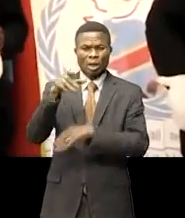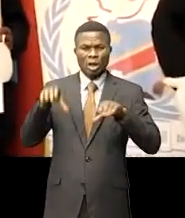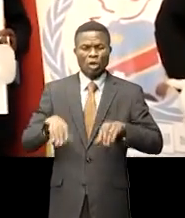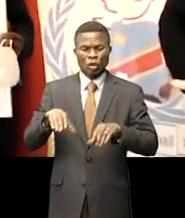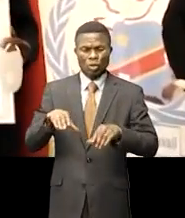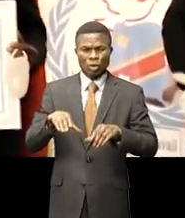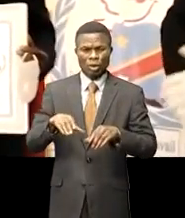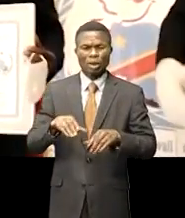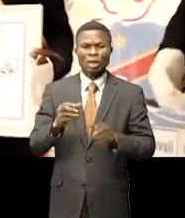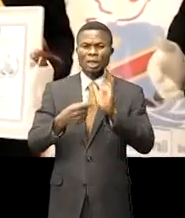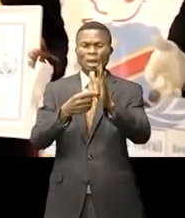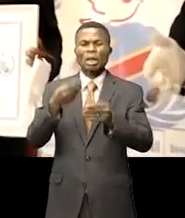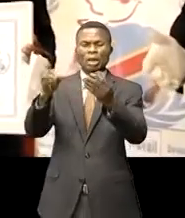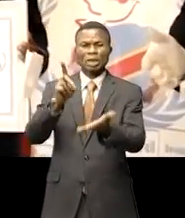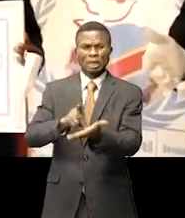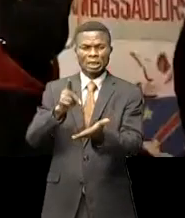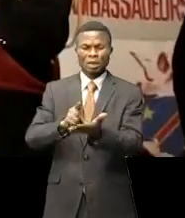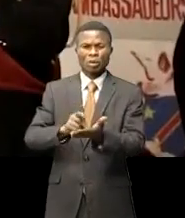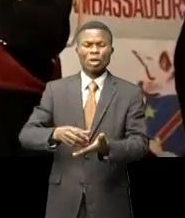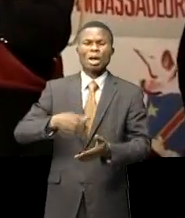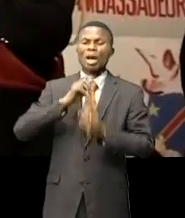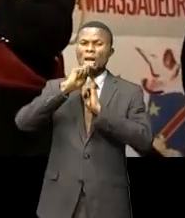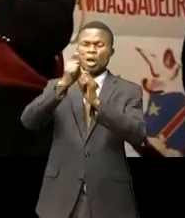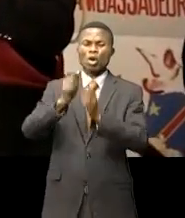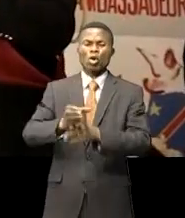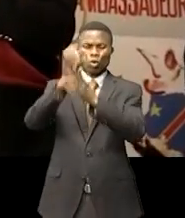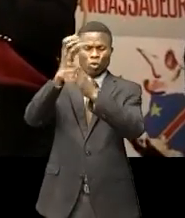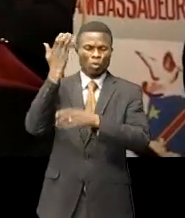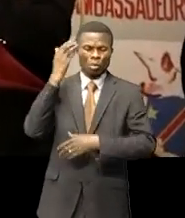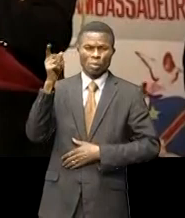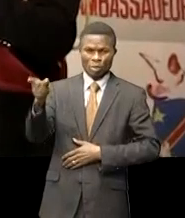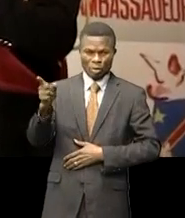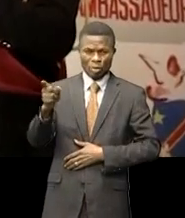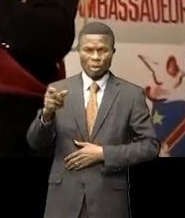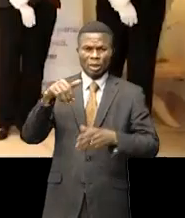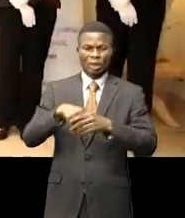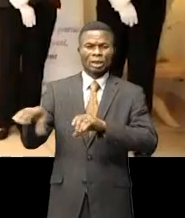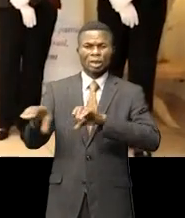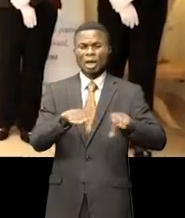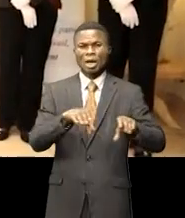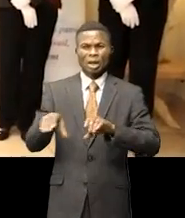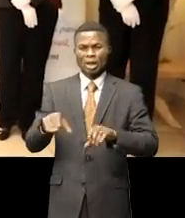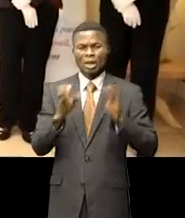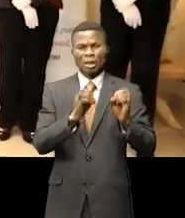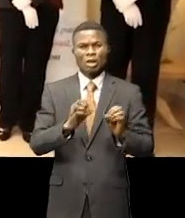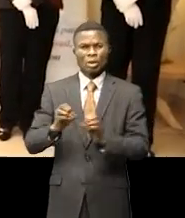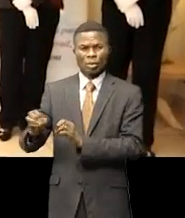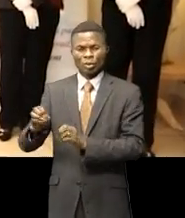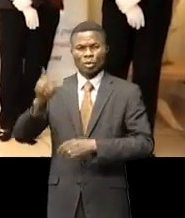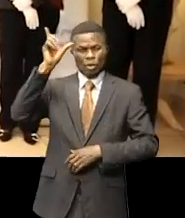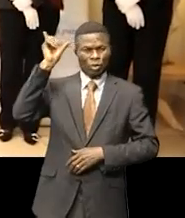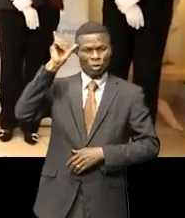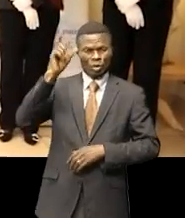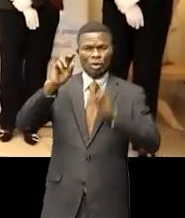a décerné un diplôme de mérite et un trophée à Dominique Mutachi. C'était au cours d'une cérémonie organisée à Lubumbashi,